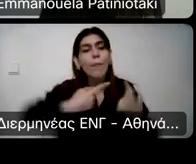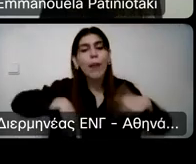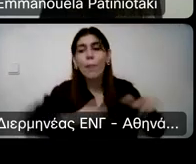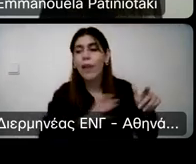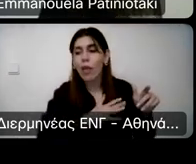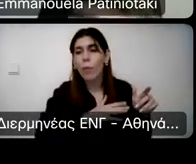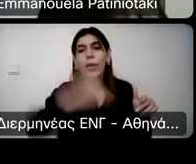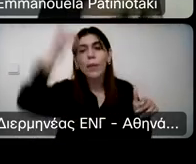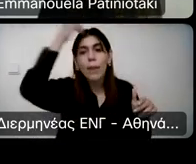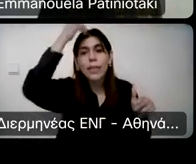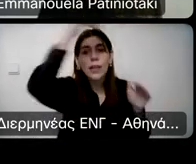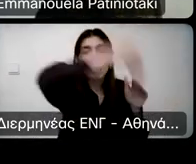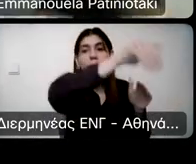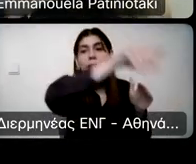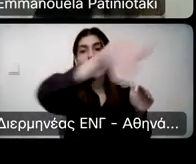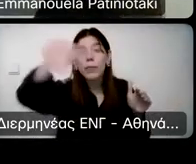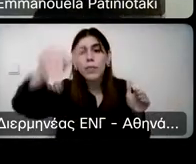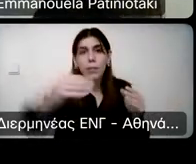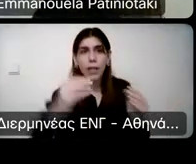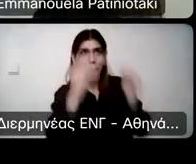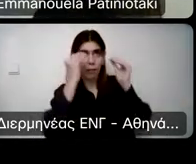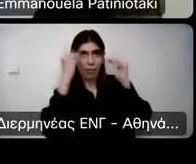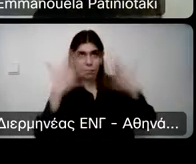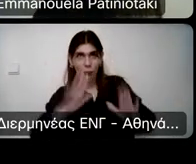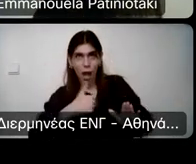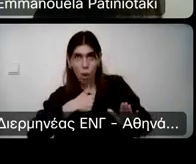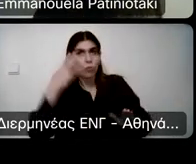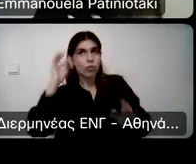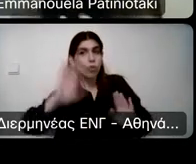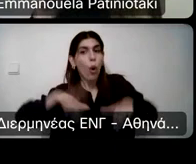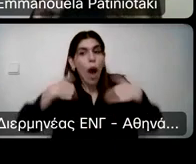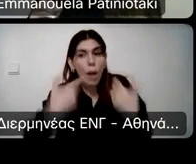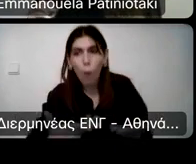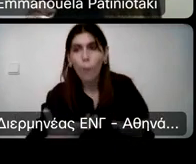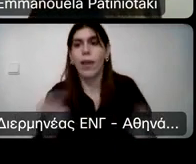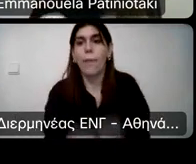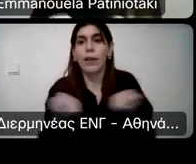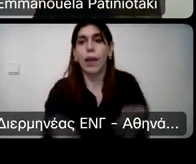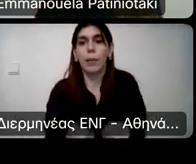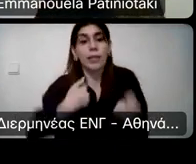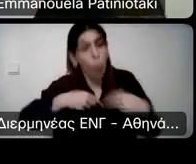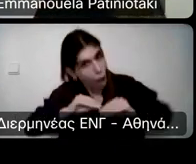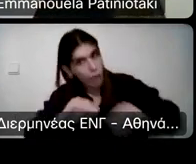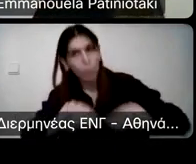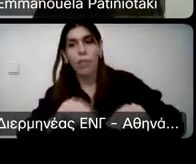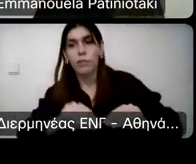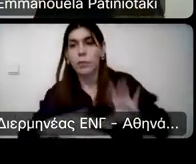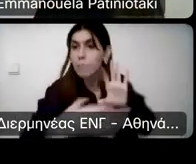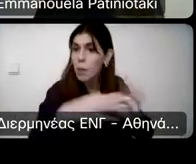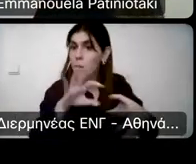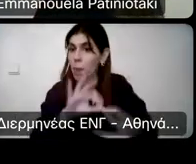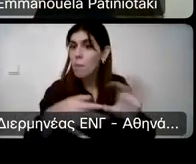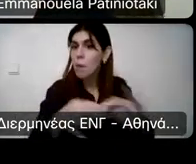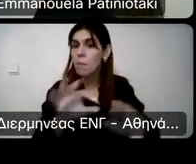εσωτερικά ανακλάδο για να εκπαιδεύσουν και τους επόμενους επαγγελματίες που βγαίνουν από αυτό το κλάδο. Το δεύτερο που ανέφερα και νωρίτερα